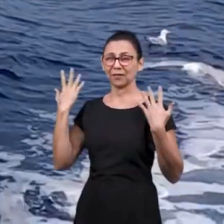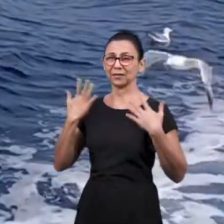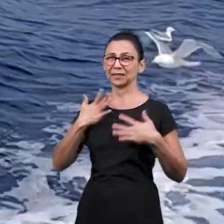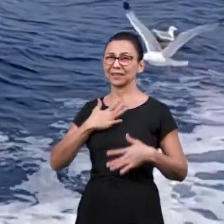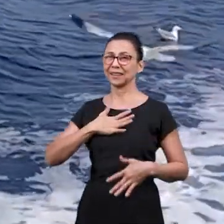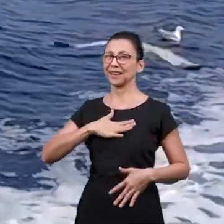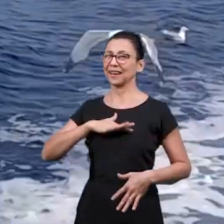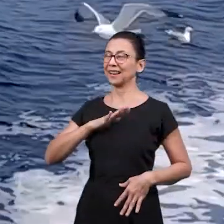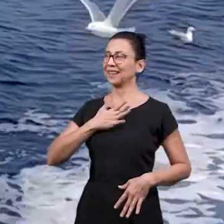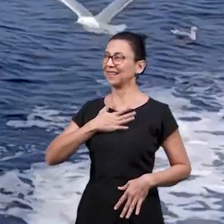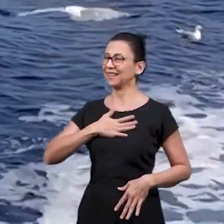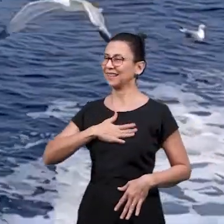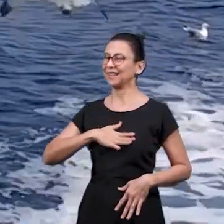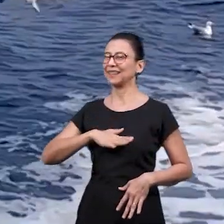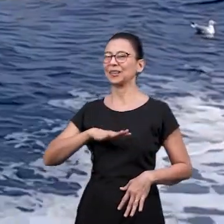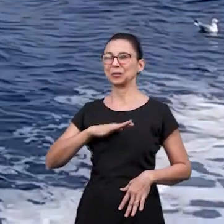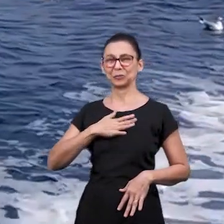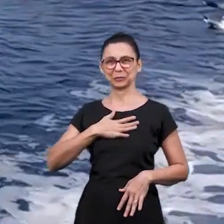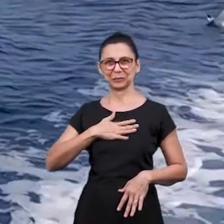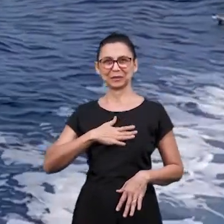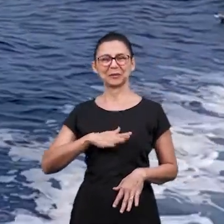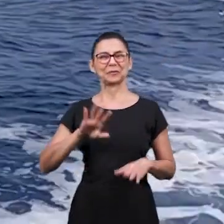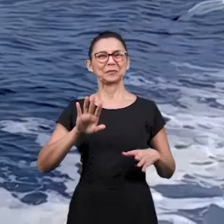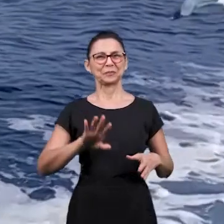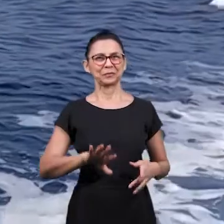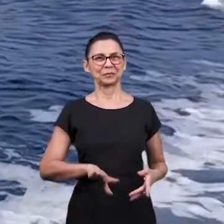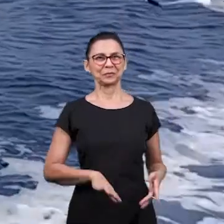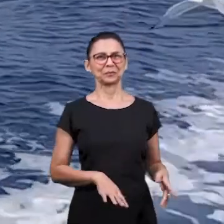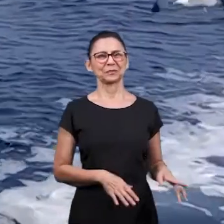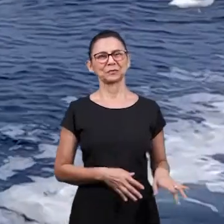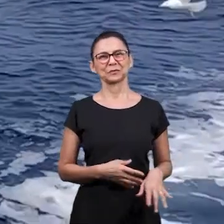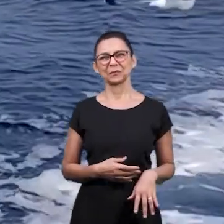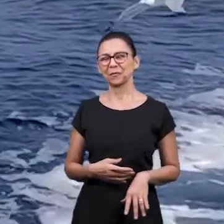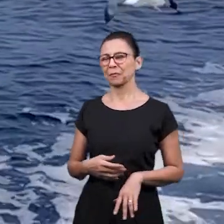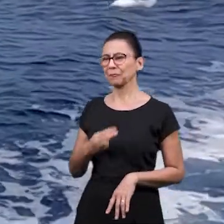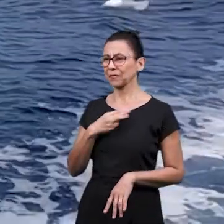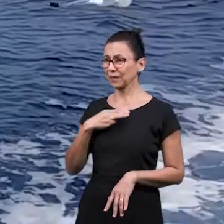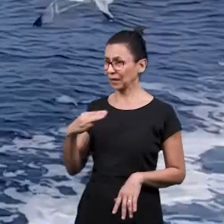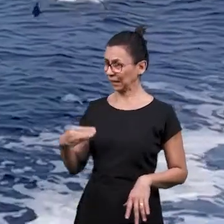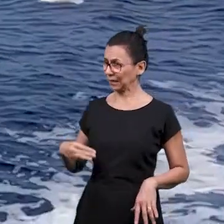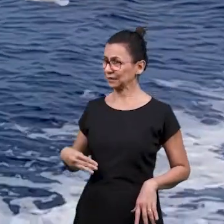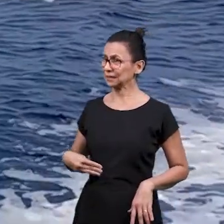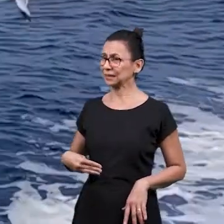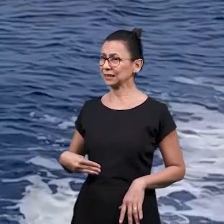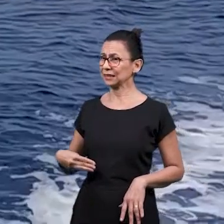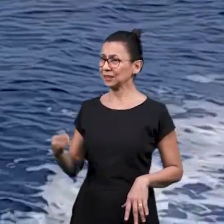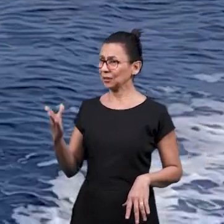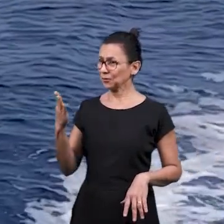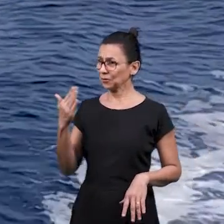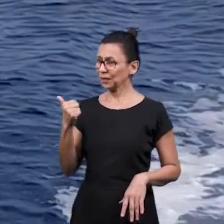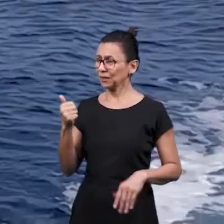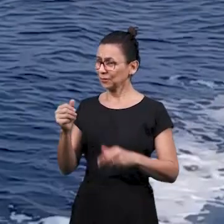волной. Будь же со мною, Спаситель, твой мир ты во мне храни.